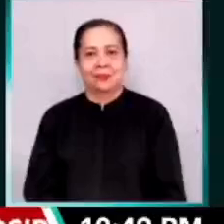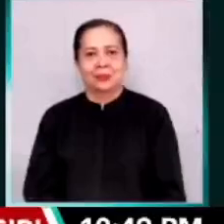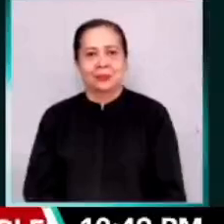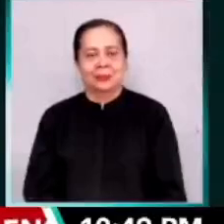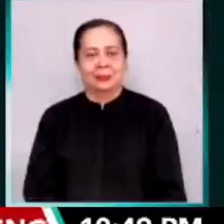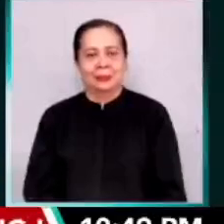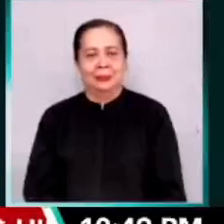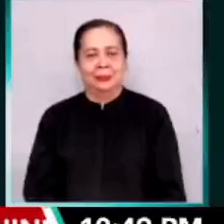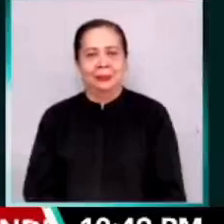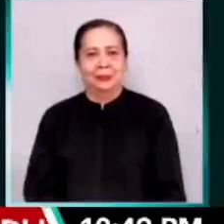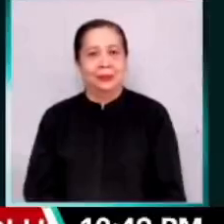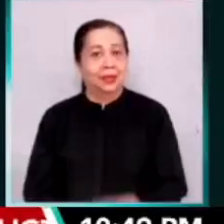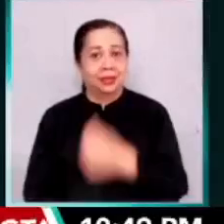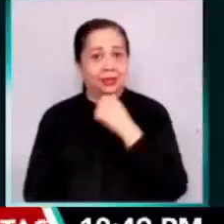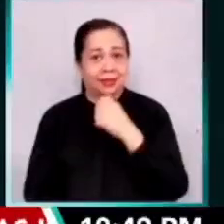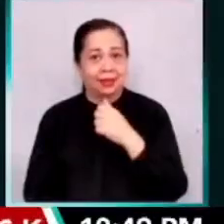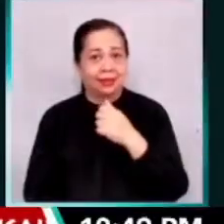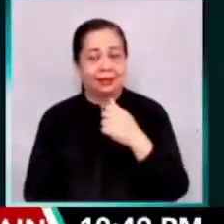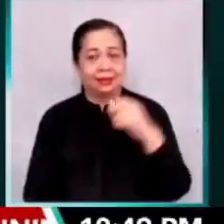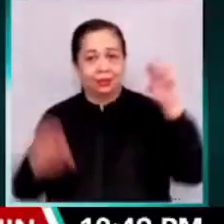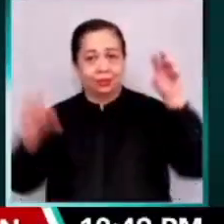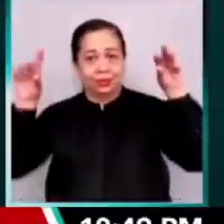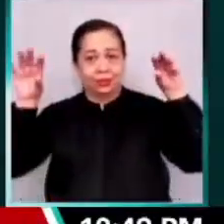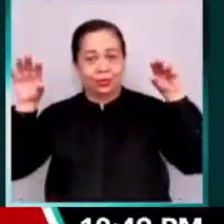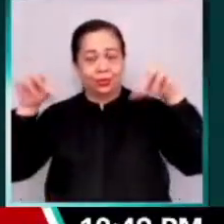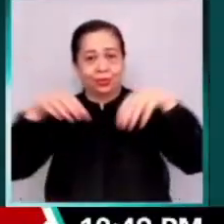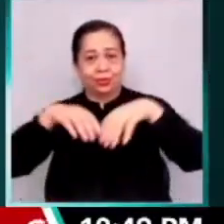Hindi po ito lamay, wala rin pong nagluluksa.